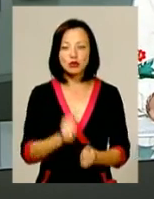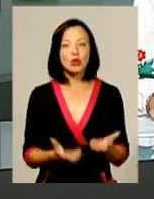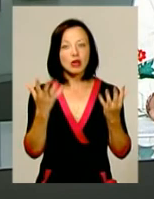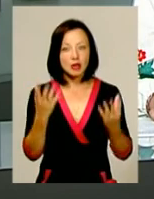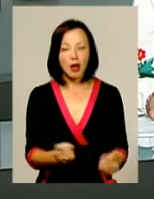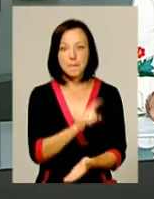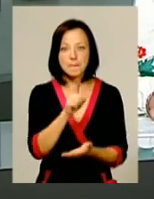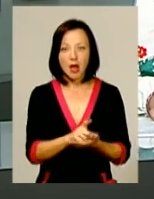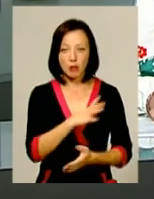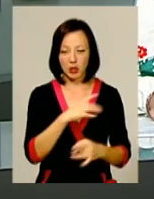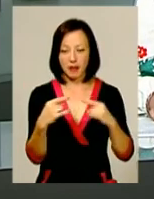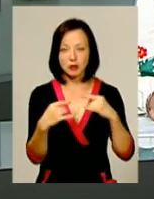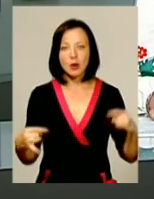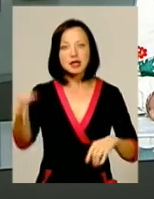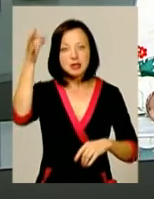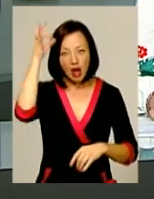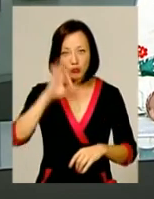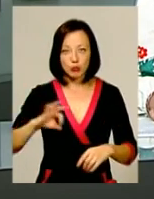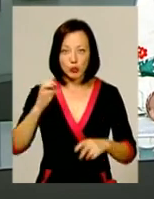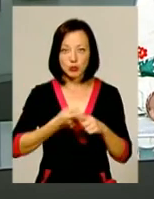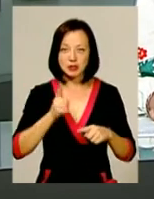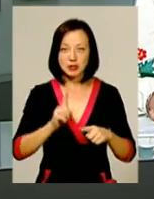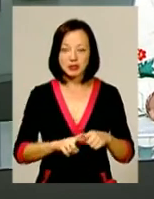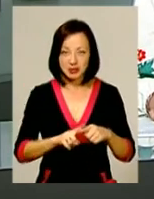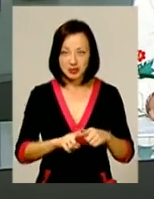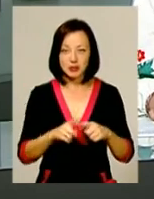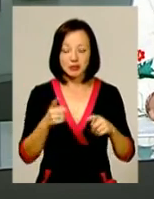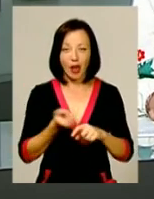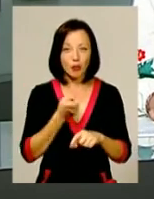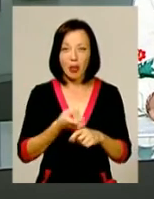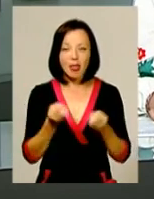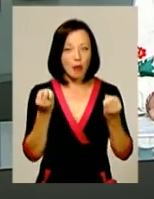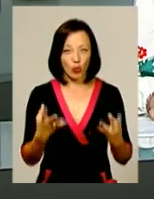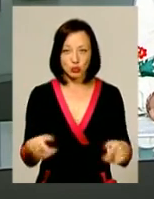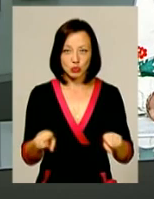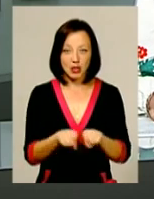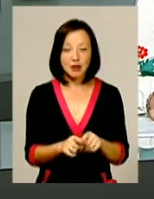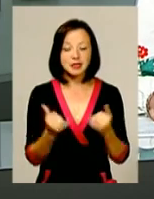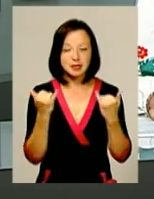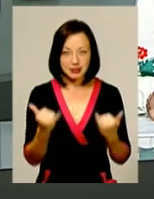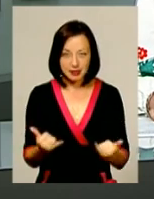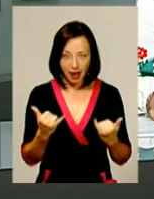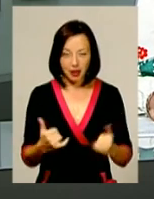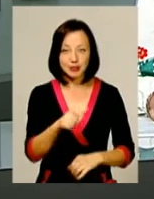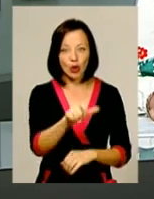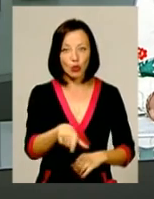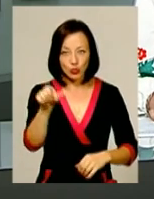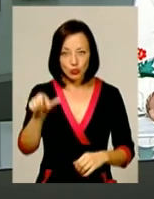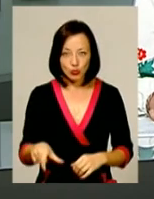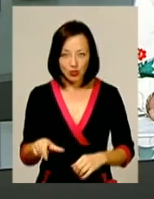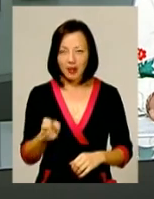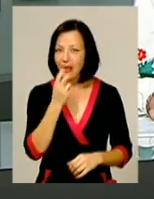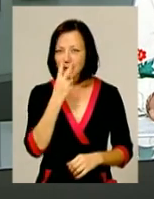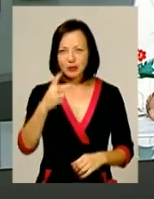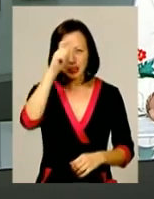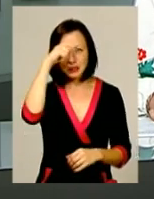бути на столі. Згадуємо ми про цю рослину сімейства Пасльонових неспроста. Бо саме зараз наші співвітчизники, незважаючи